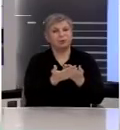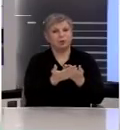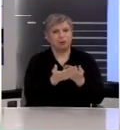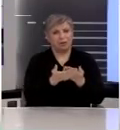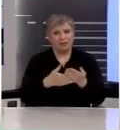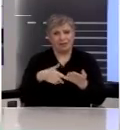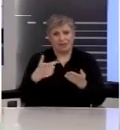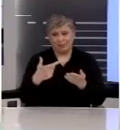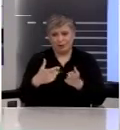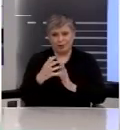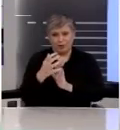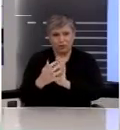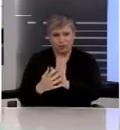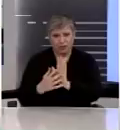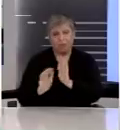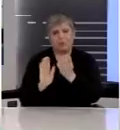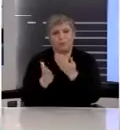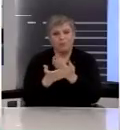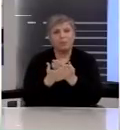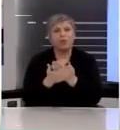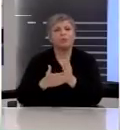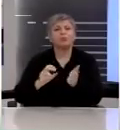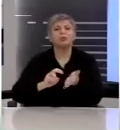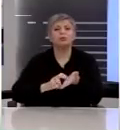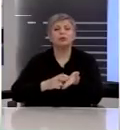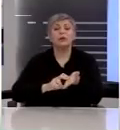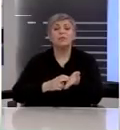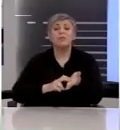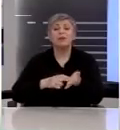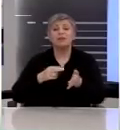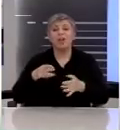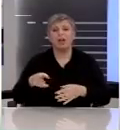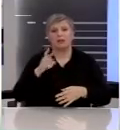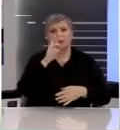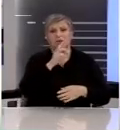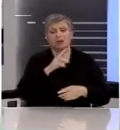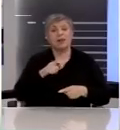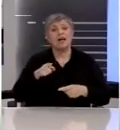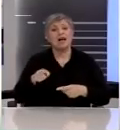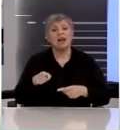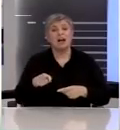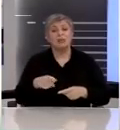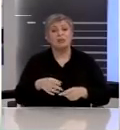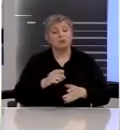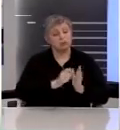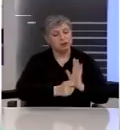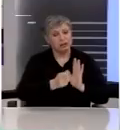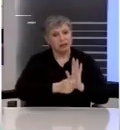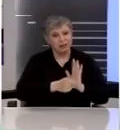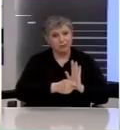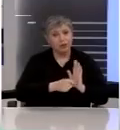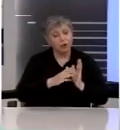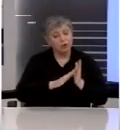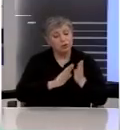ΡΙΑΤ. 17 Νοεμβρίου η πρεσβεία μας στο ΡΙΑΤ γνωρίζει ότι είναι αυθεντικό, είναι αυθεντική